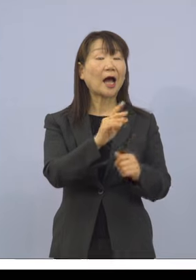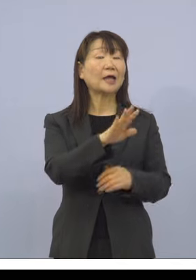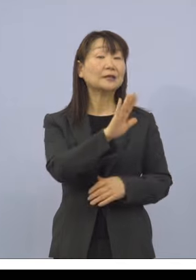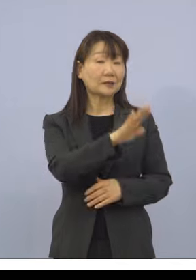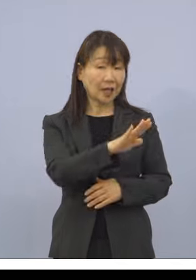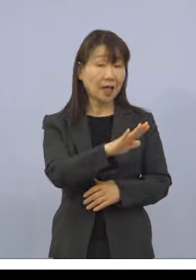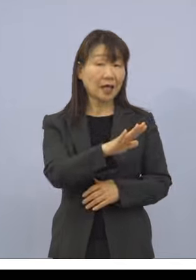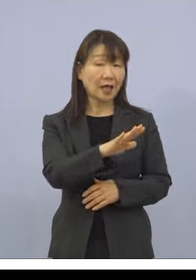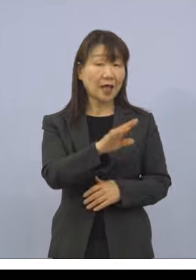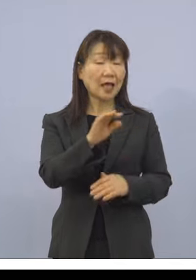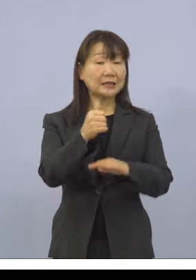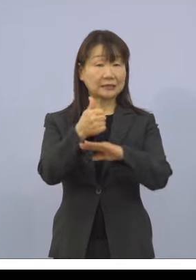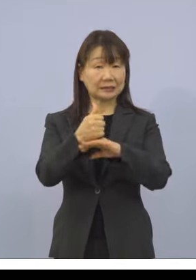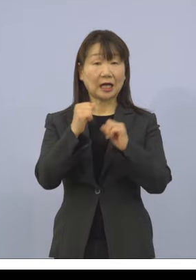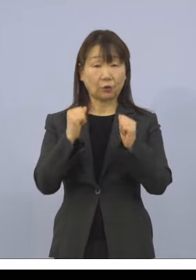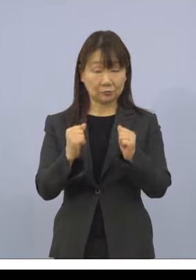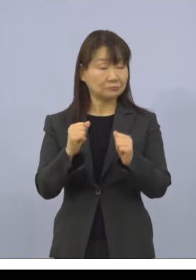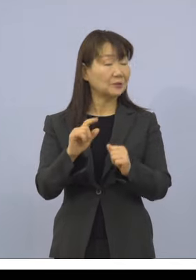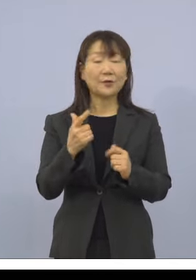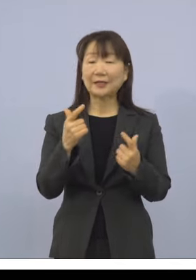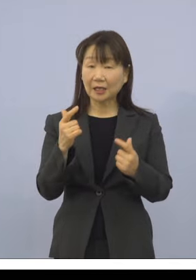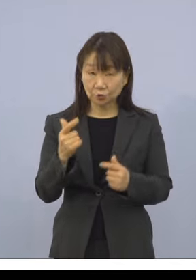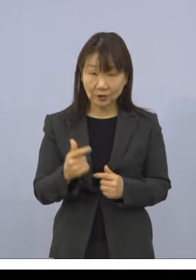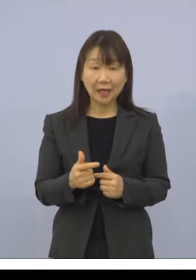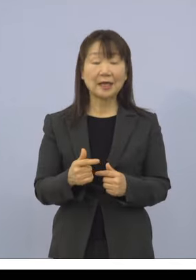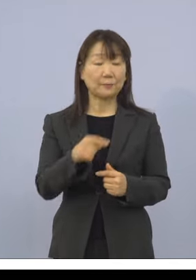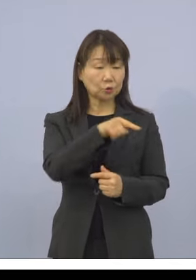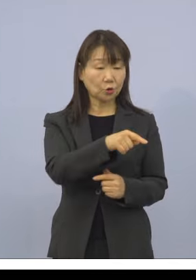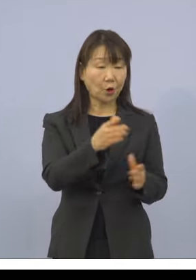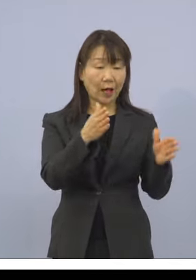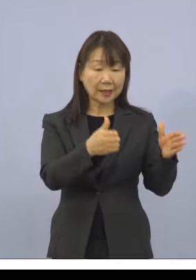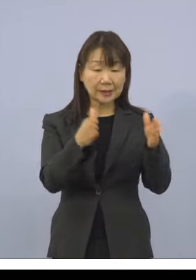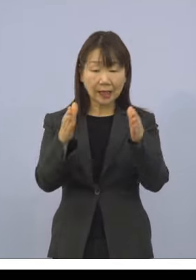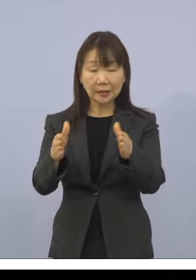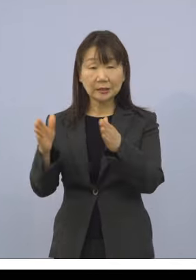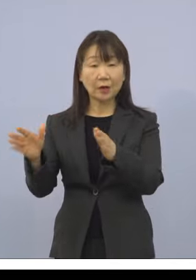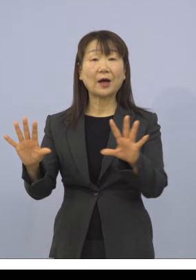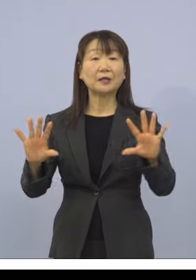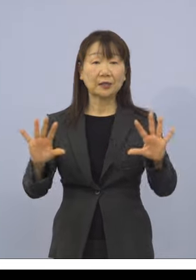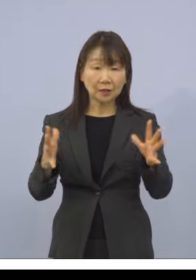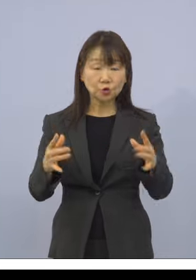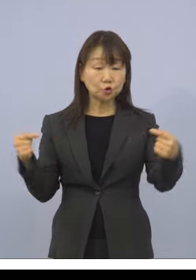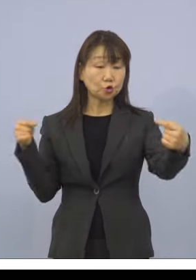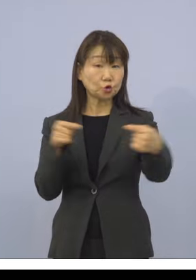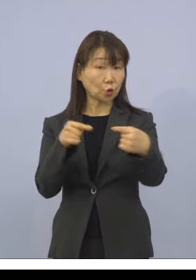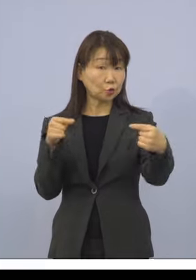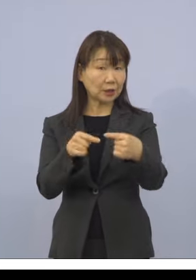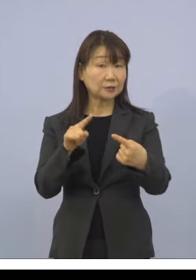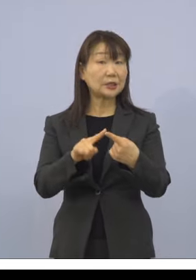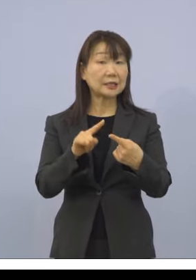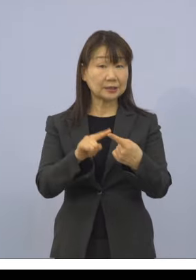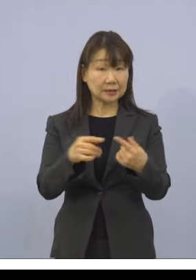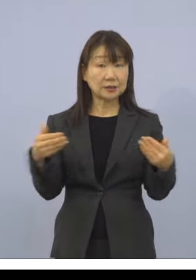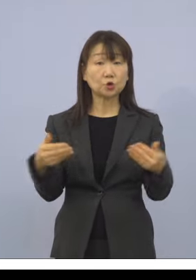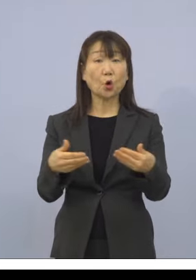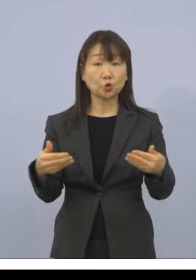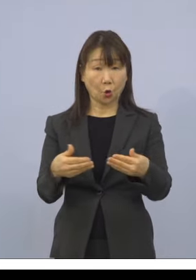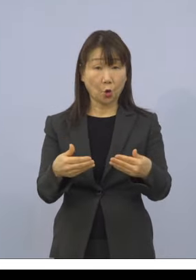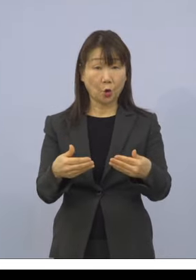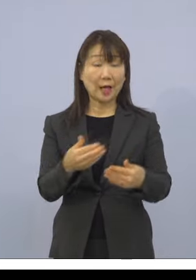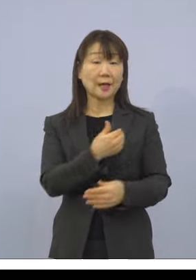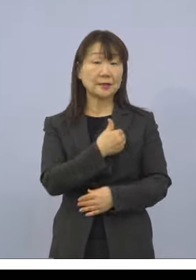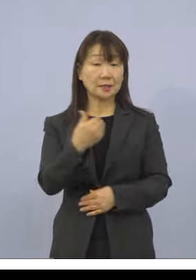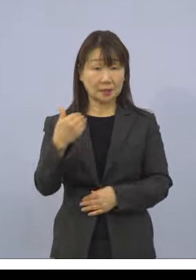なくて、もうそういったものはもうなるべく間に入れずにですね、直接的に仕事ができ